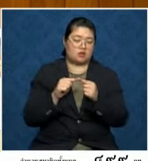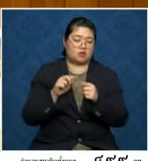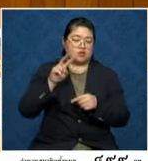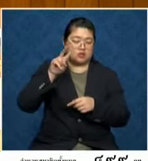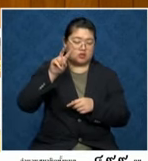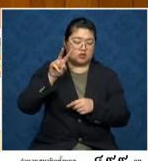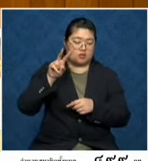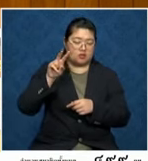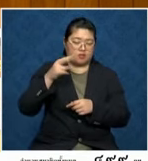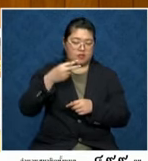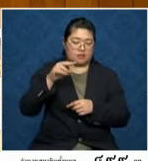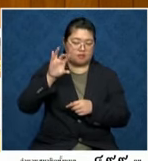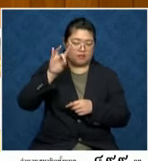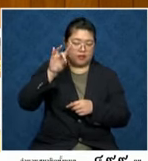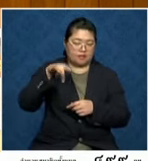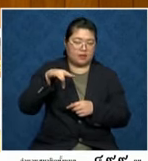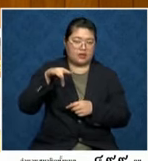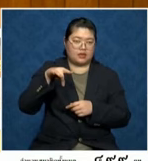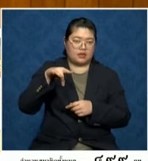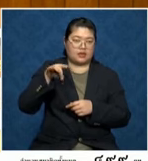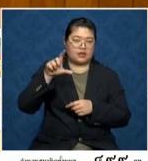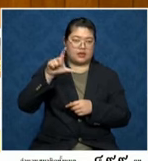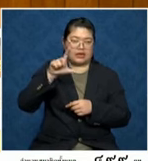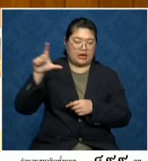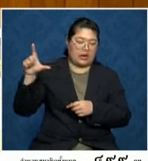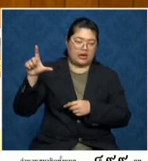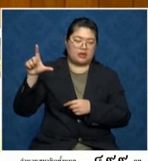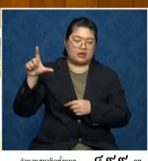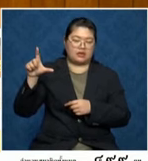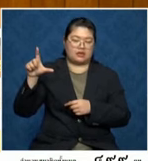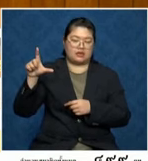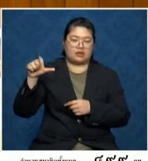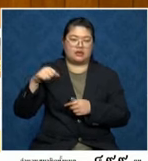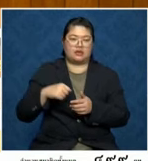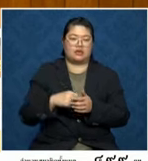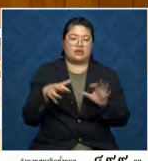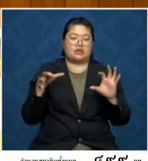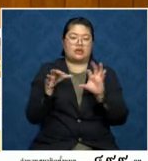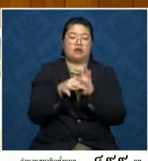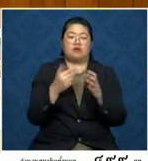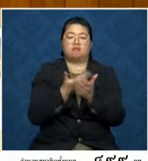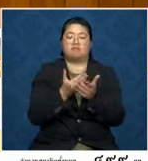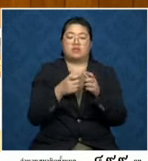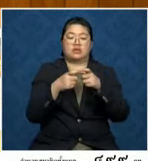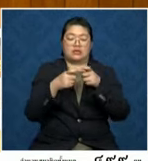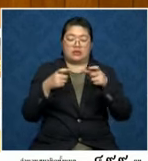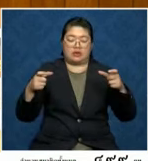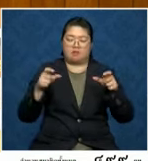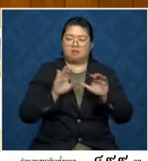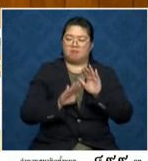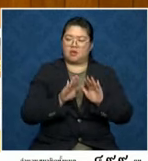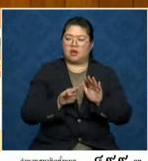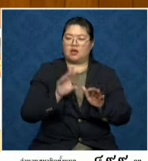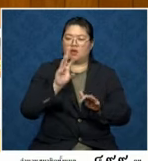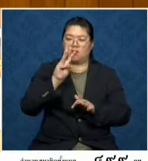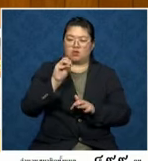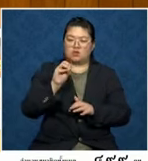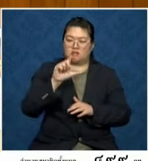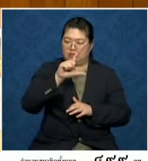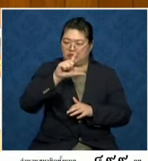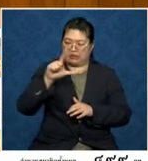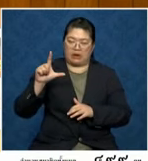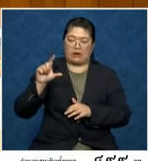28,000 ล้านสัญญาจะมีเกี่ยวกับเช็คเนี่ยประมาณ60ล้านกว่าสัญญา